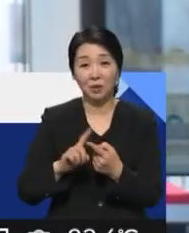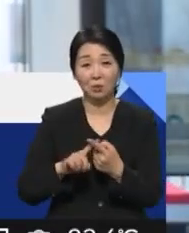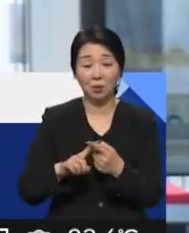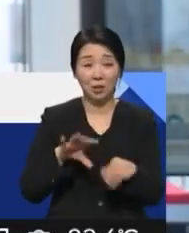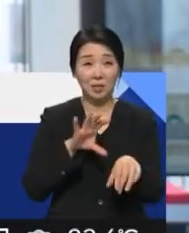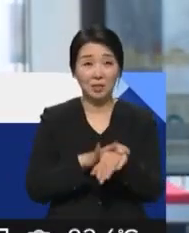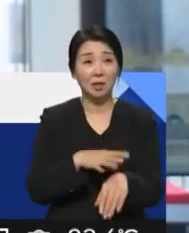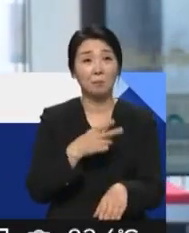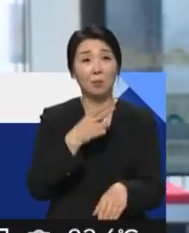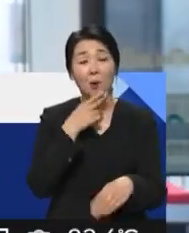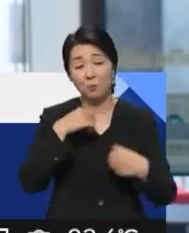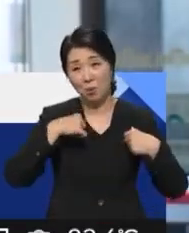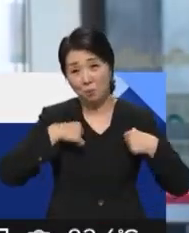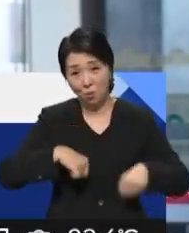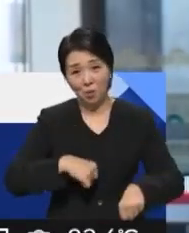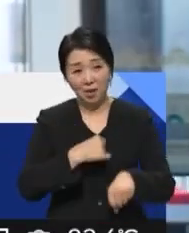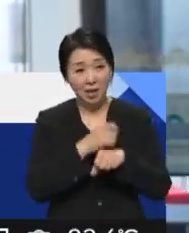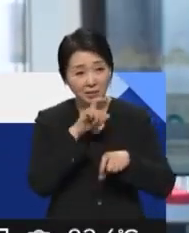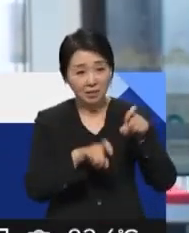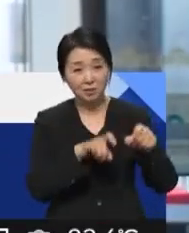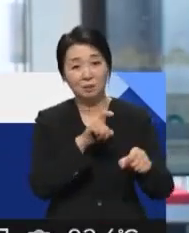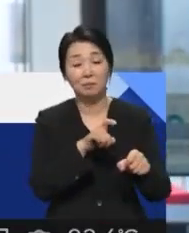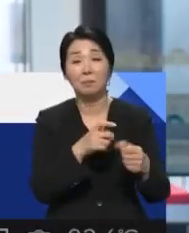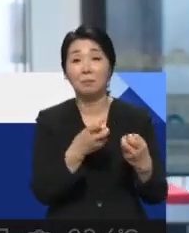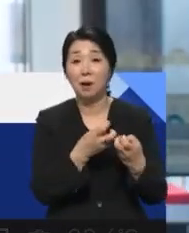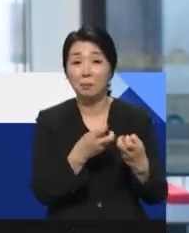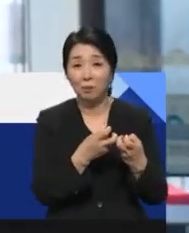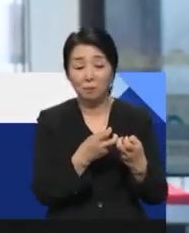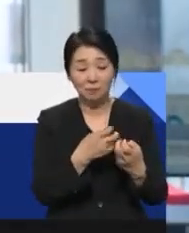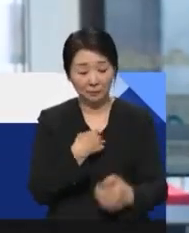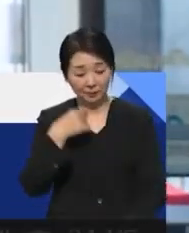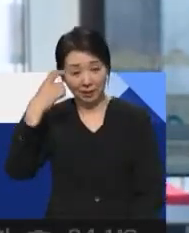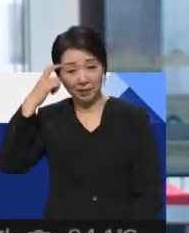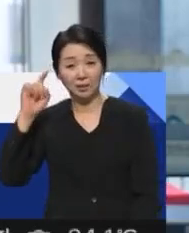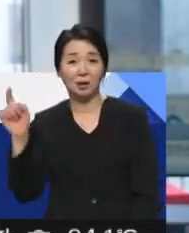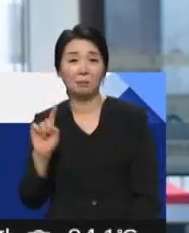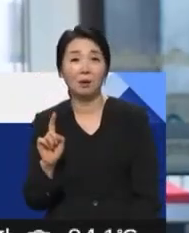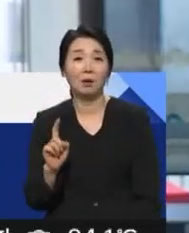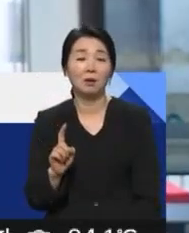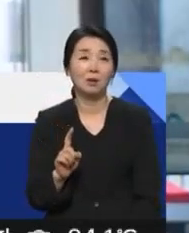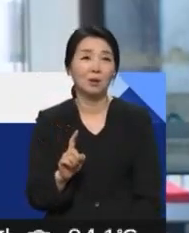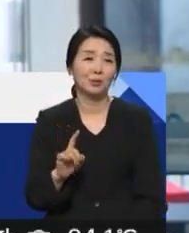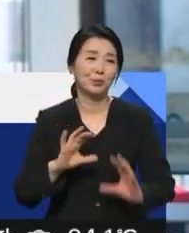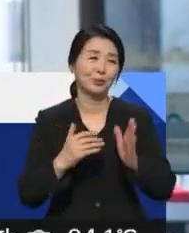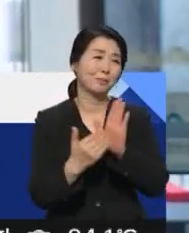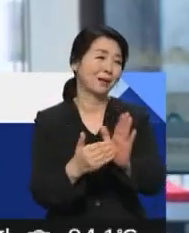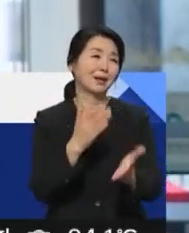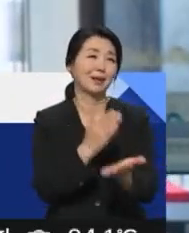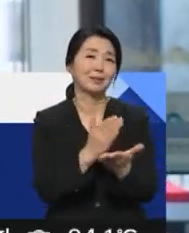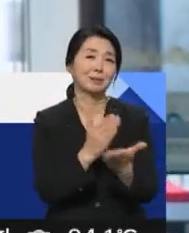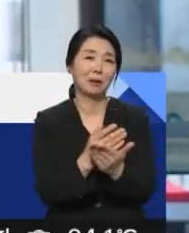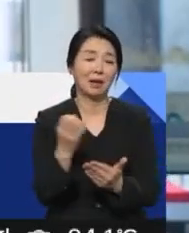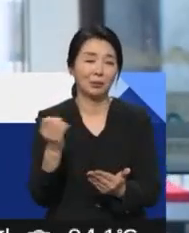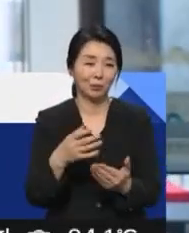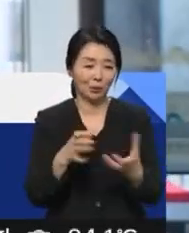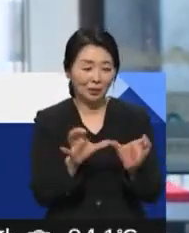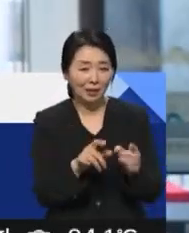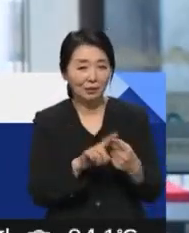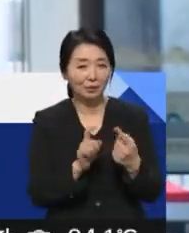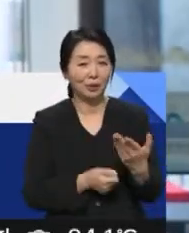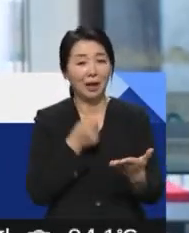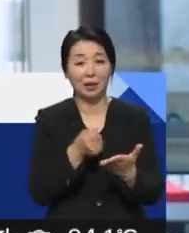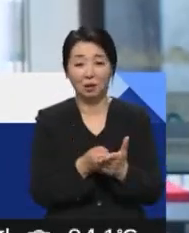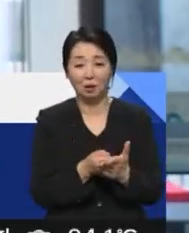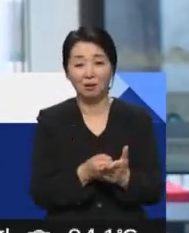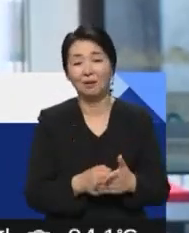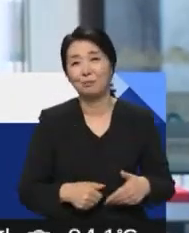특권 포기를 실천하기 위한 방법은 제가 생각하기에는 방탄국회를 열지 않거나 아니면 당론으로